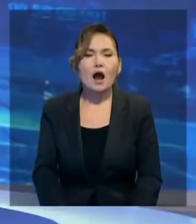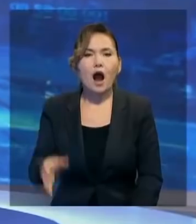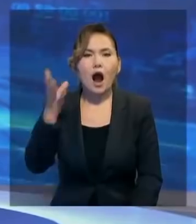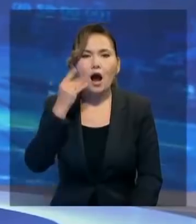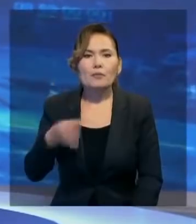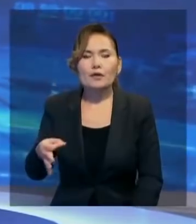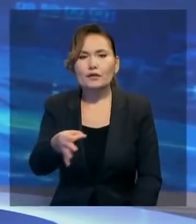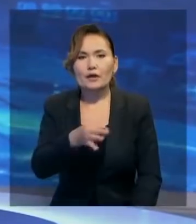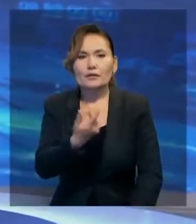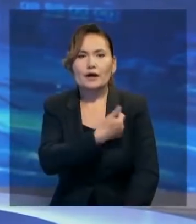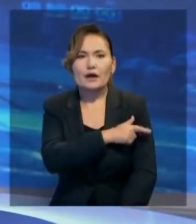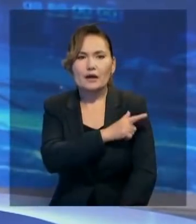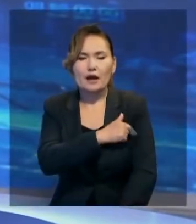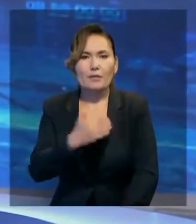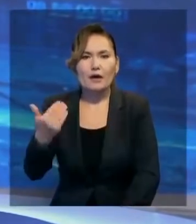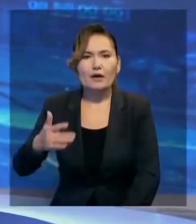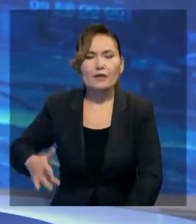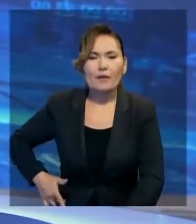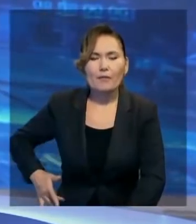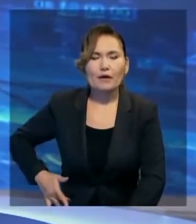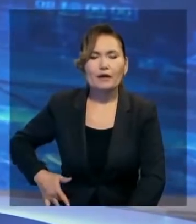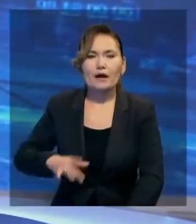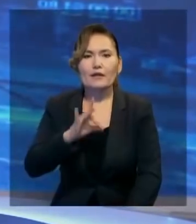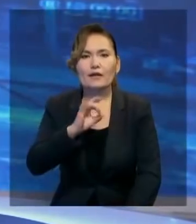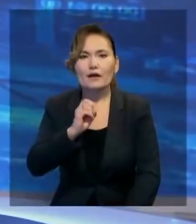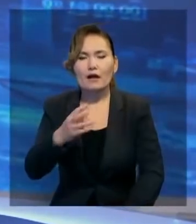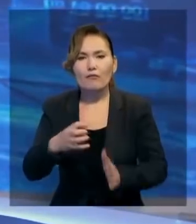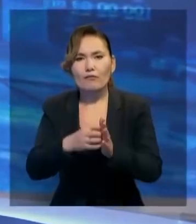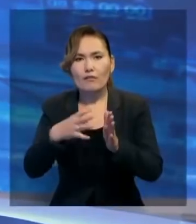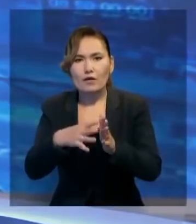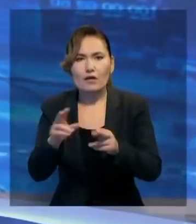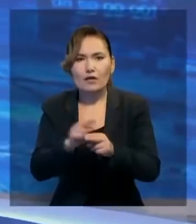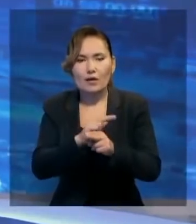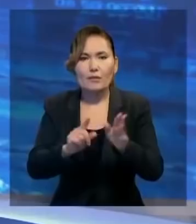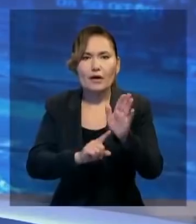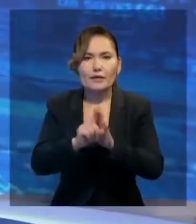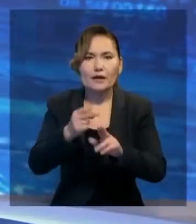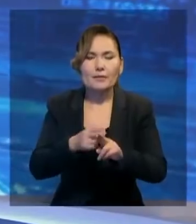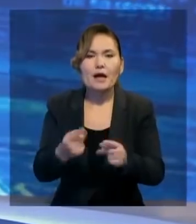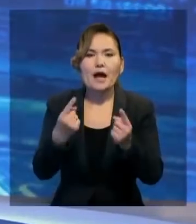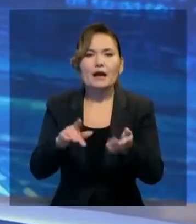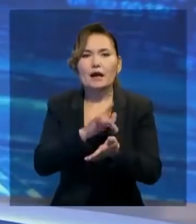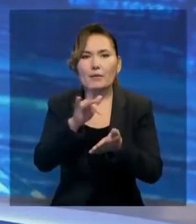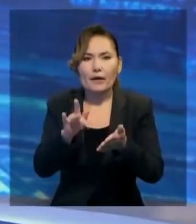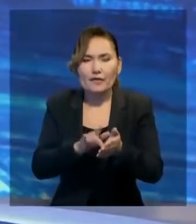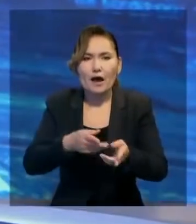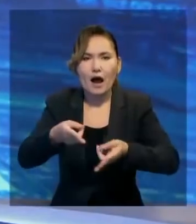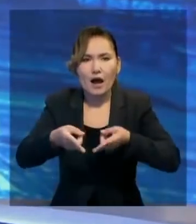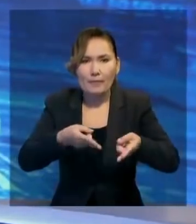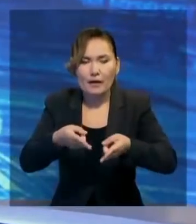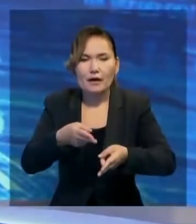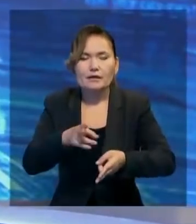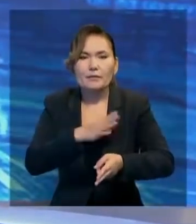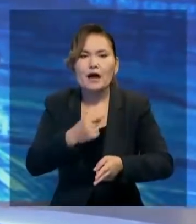Алматы облысының дәрігерлері бауыр ісігінің 4-ші сатысын тың тәсілмен емдей бастады. Осыған дейін ірі қалаларда ғана жасалатын операция